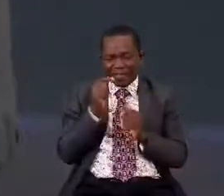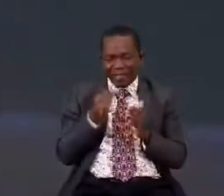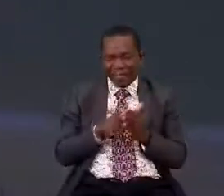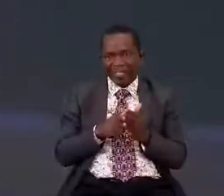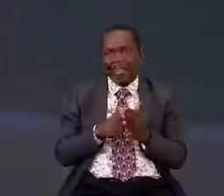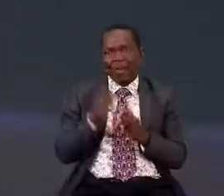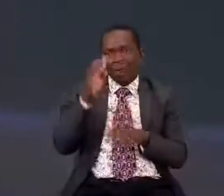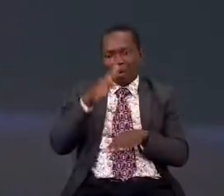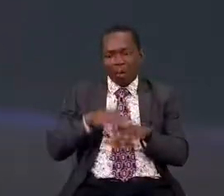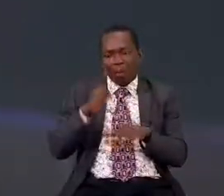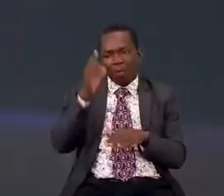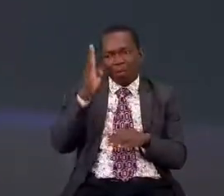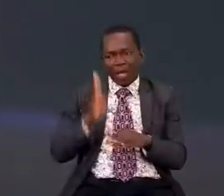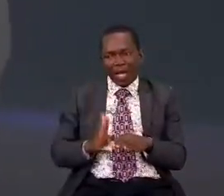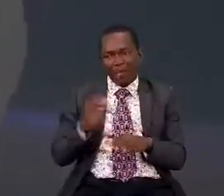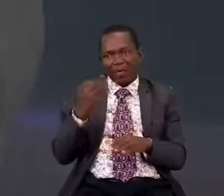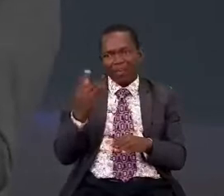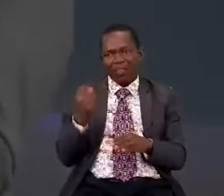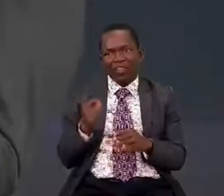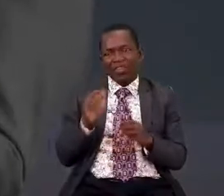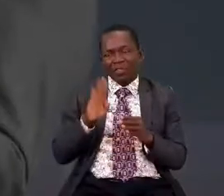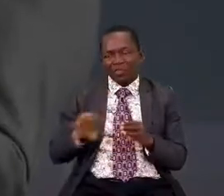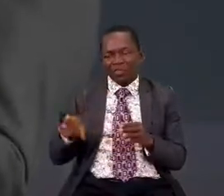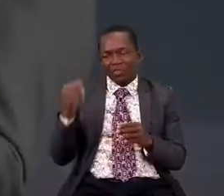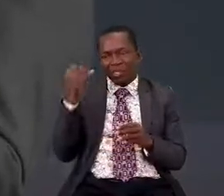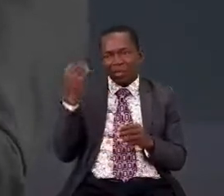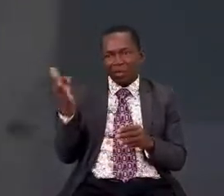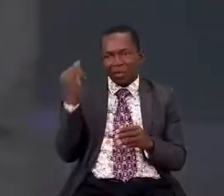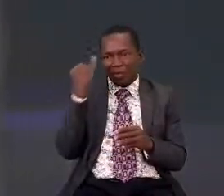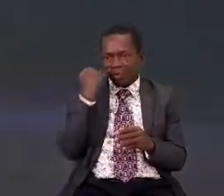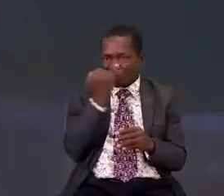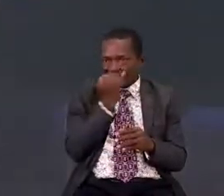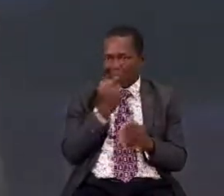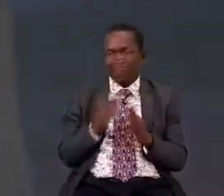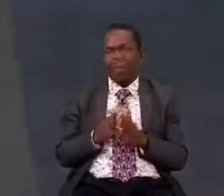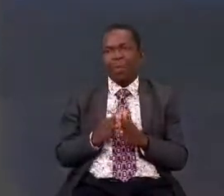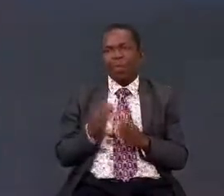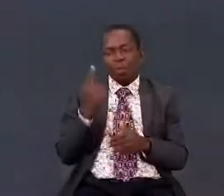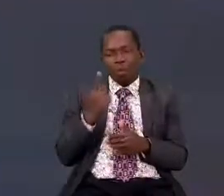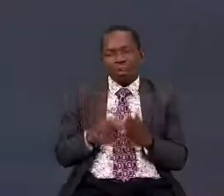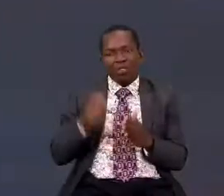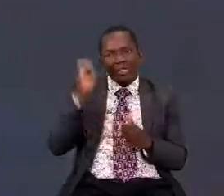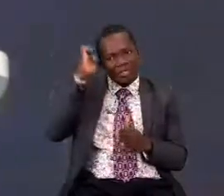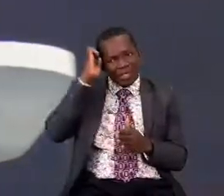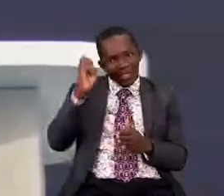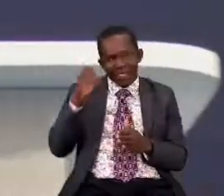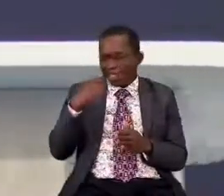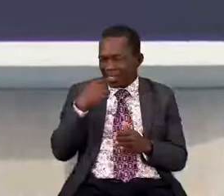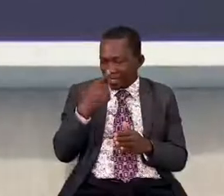dit qu'il nous donne, ce n'est pas notre bien personnel, ce n'est pas notre bien privé, quelque